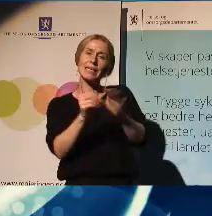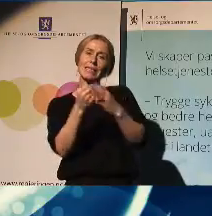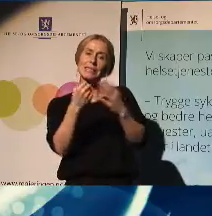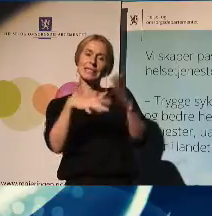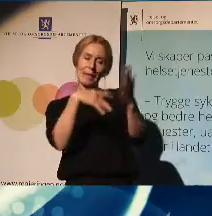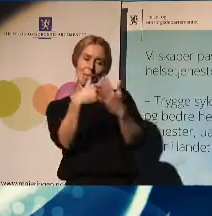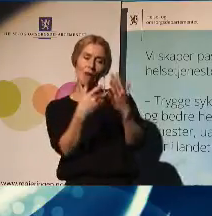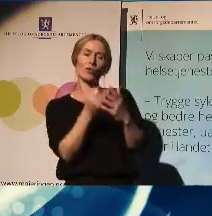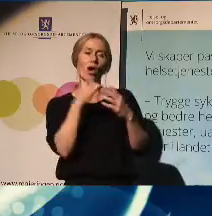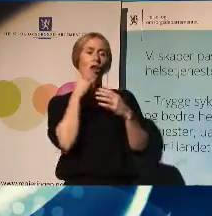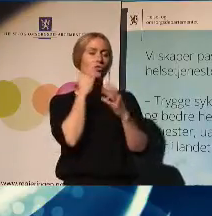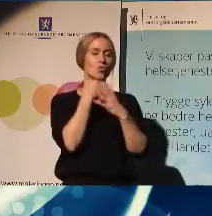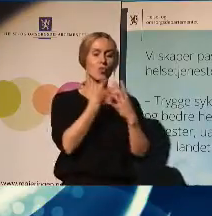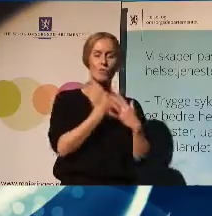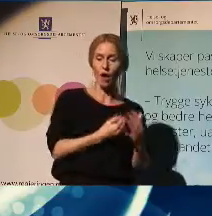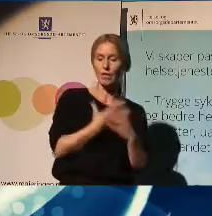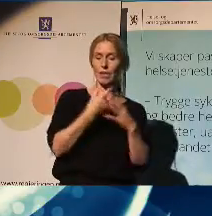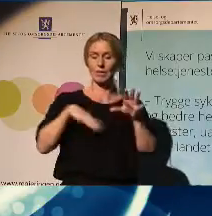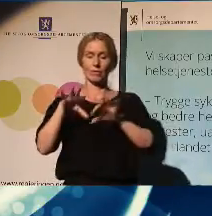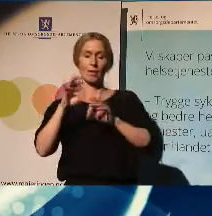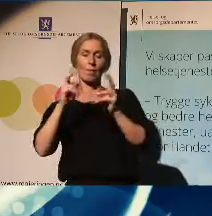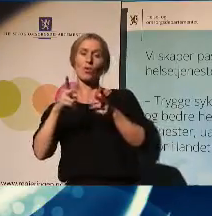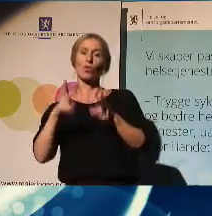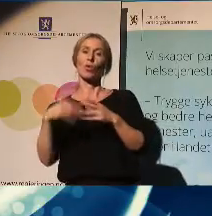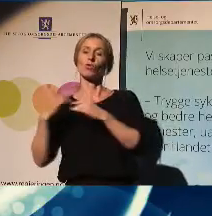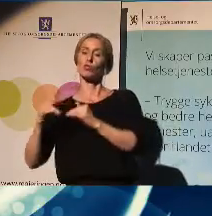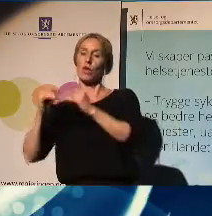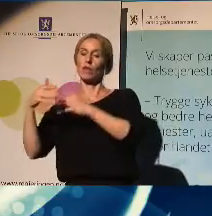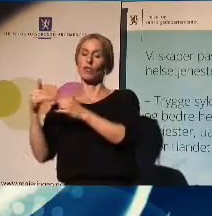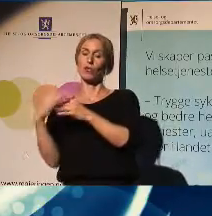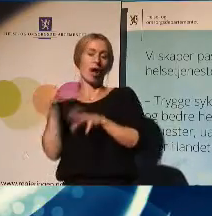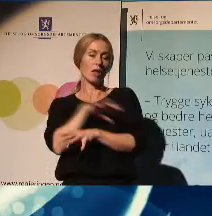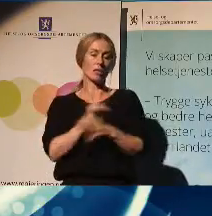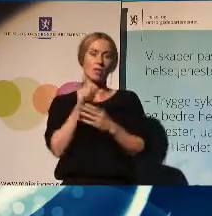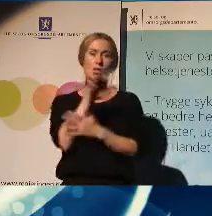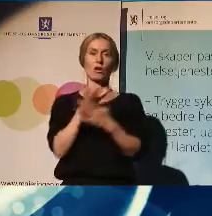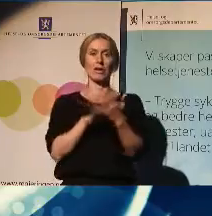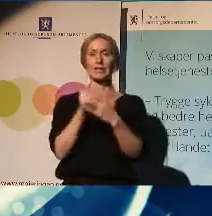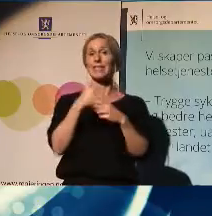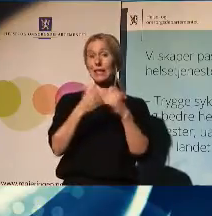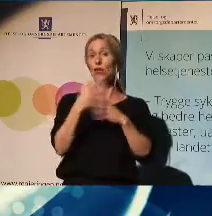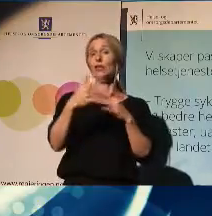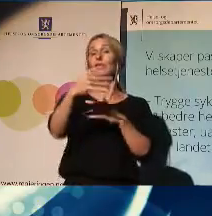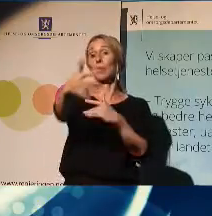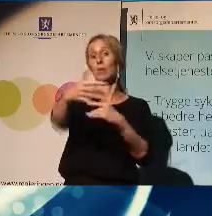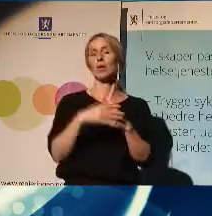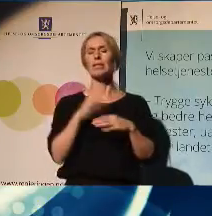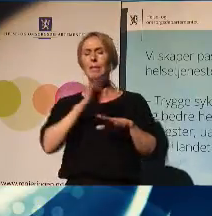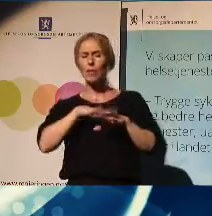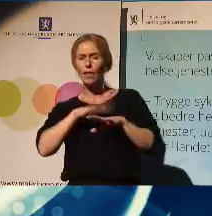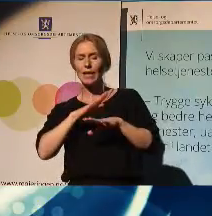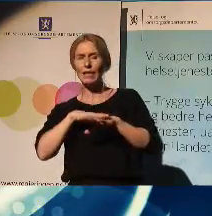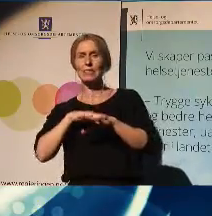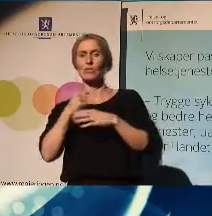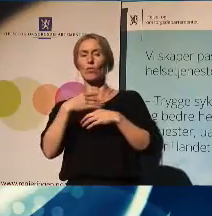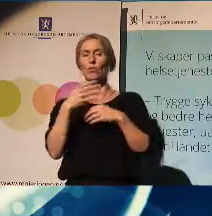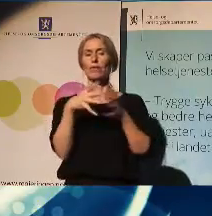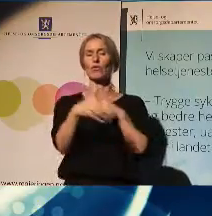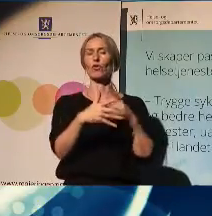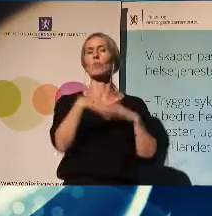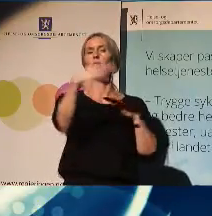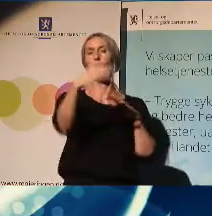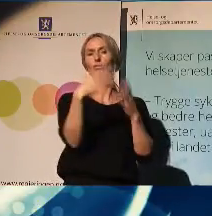alkoholvaner, medikamentbruk og sosiale forhold skal kartlegges. Det planlegges å gjennomføre en pilotstudie